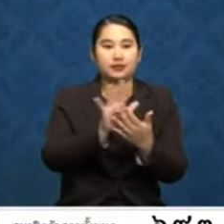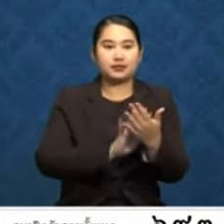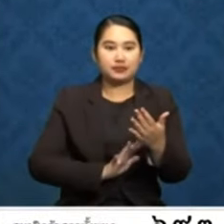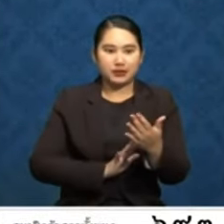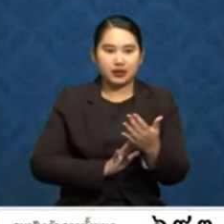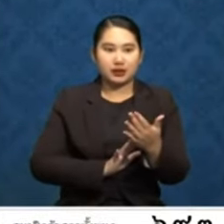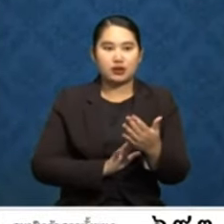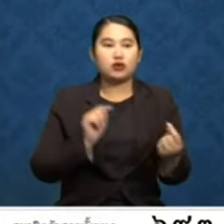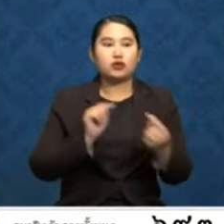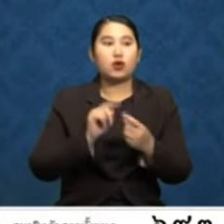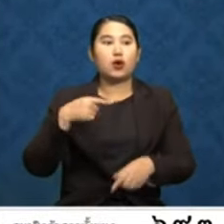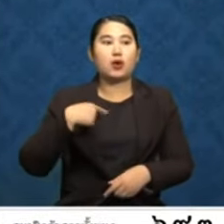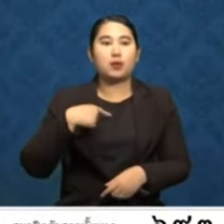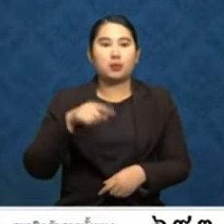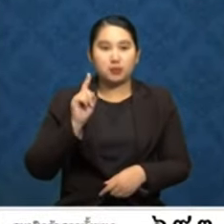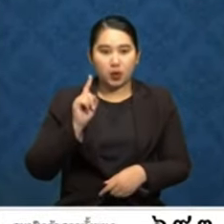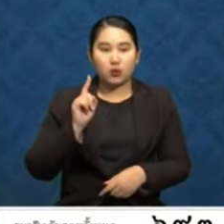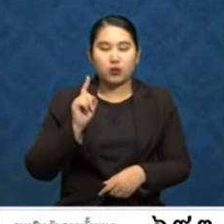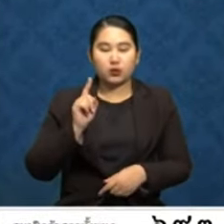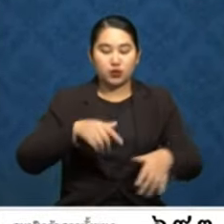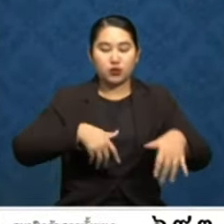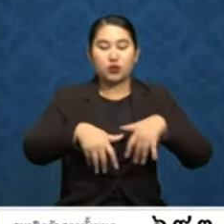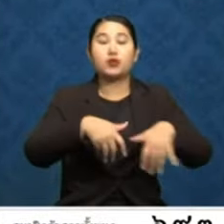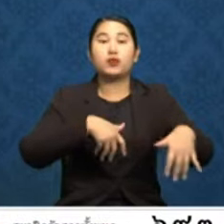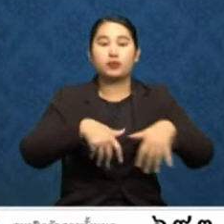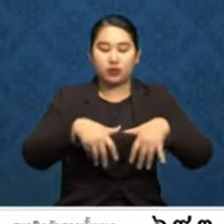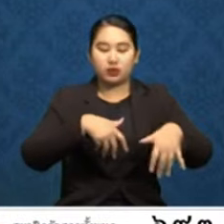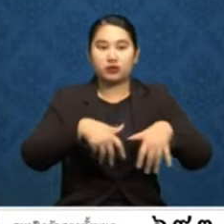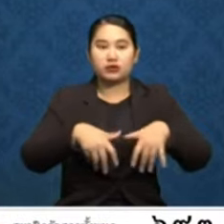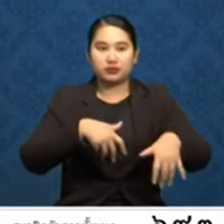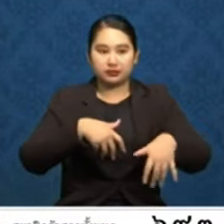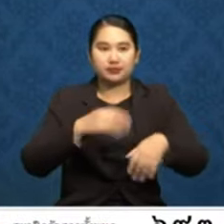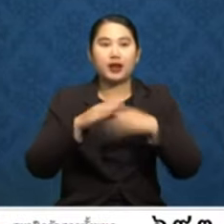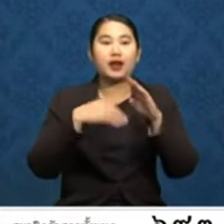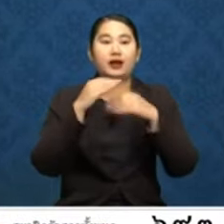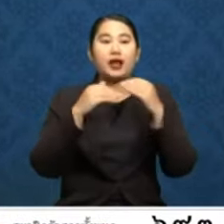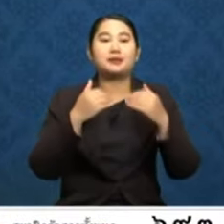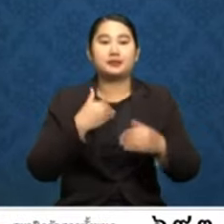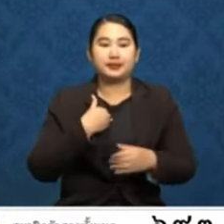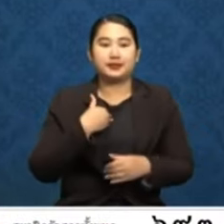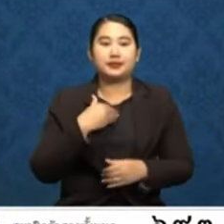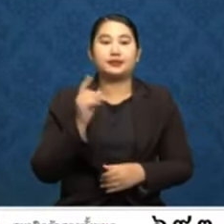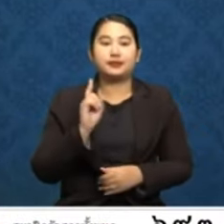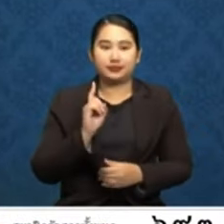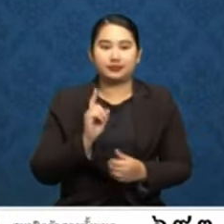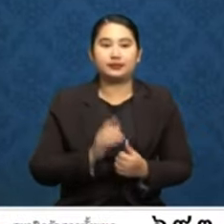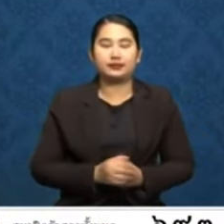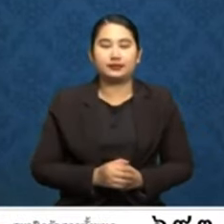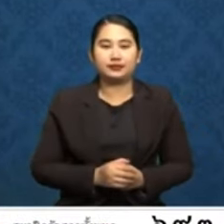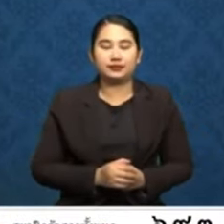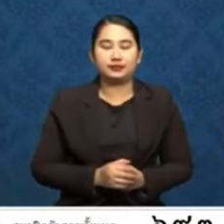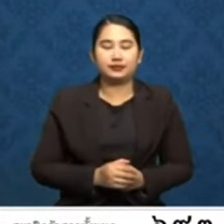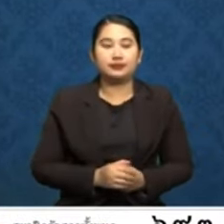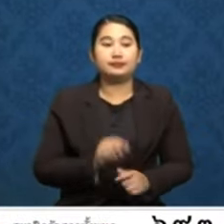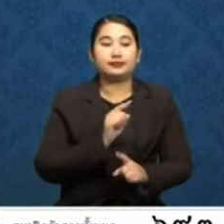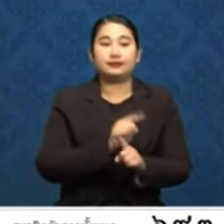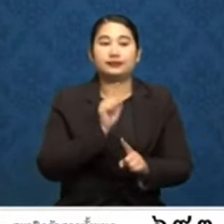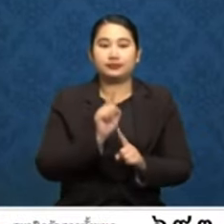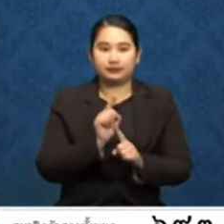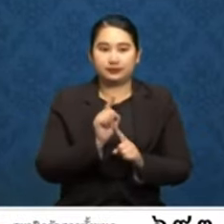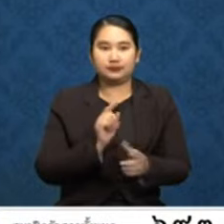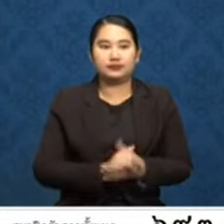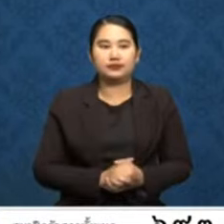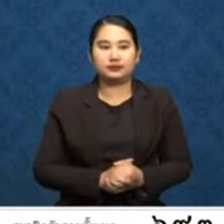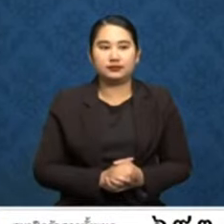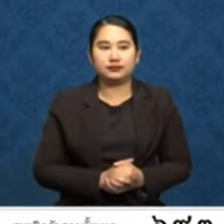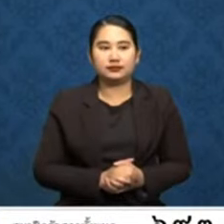กูลผลประโยชน์ของพี่น้องประชาชนมากที่สุดดังนี้ 1. รัฐบ